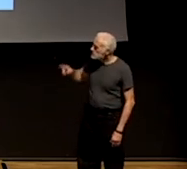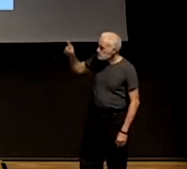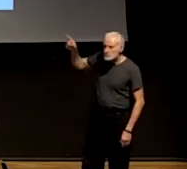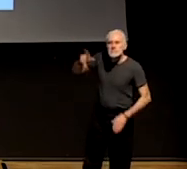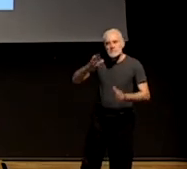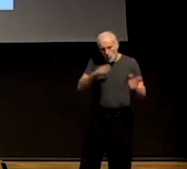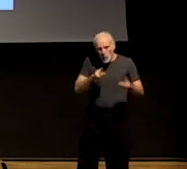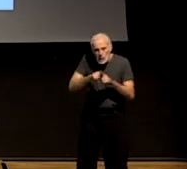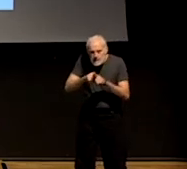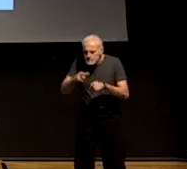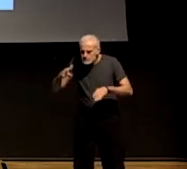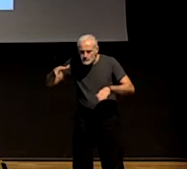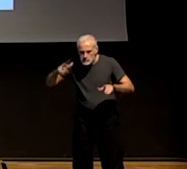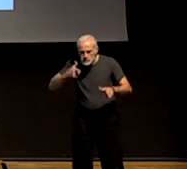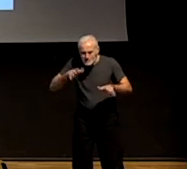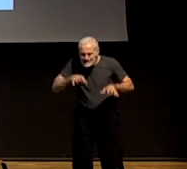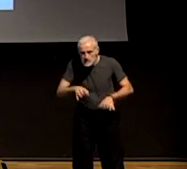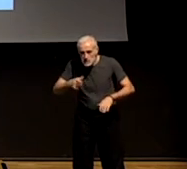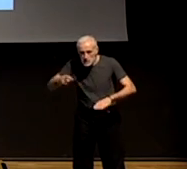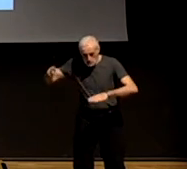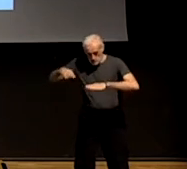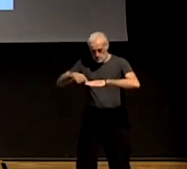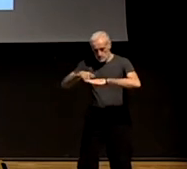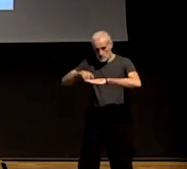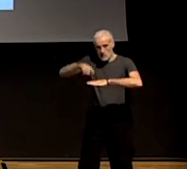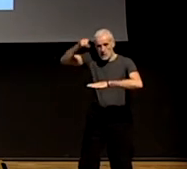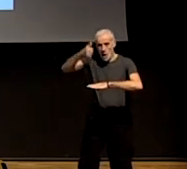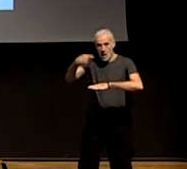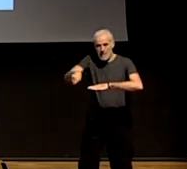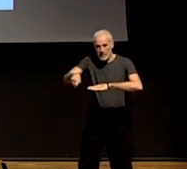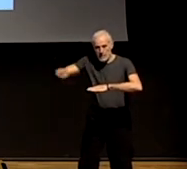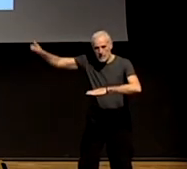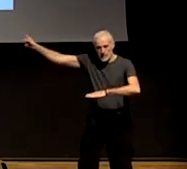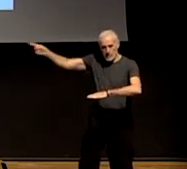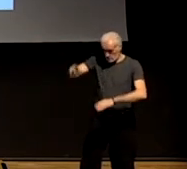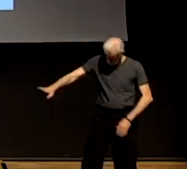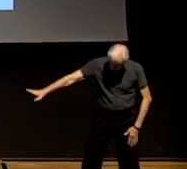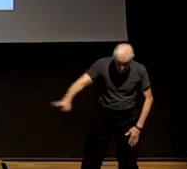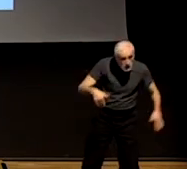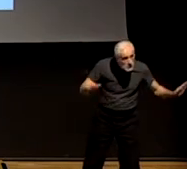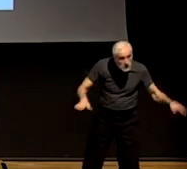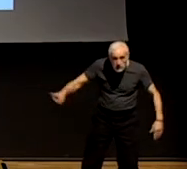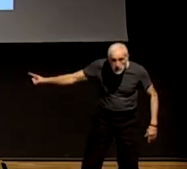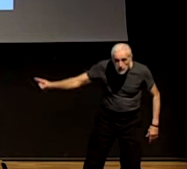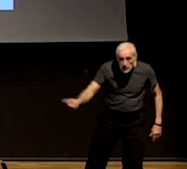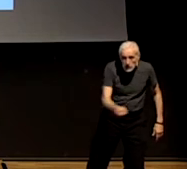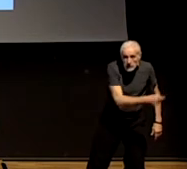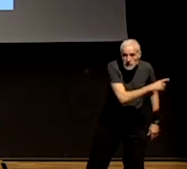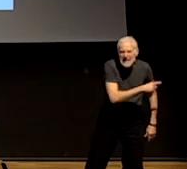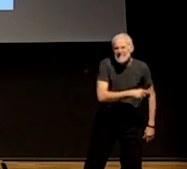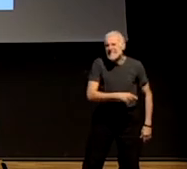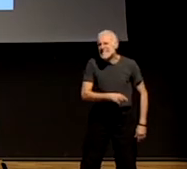sol ça génère des problèmes c'est que quand on traverse une route par exemple si malheureusement il ya une voiture qui passe